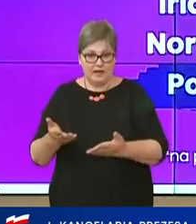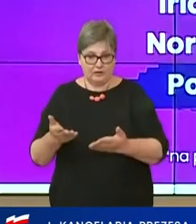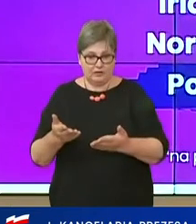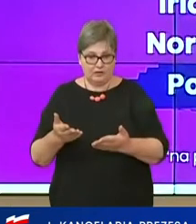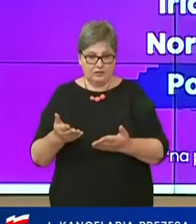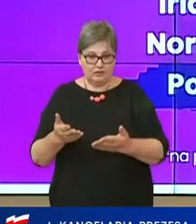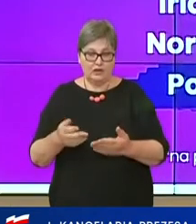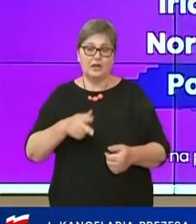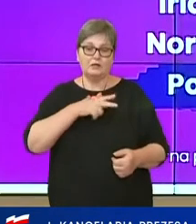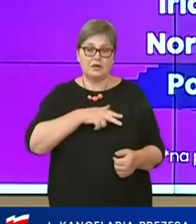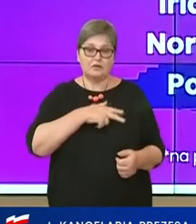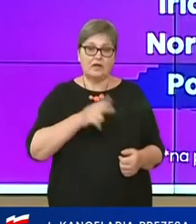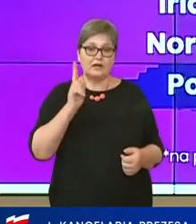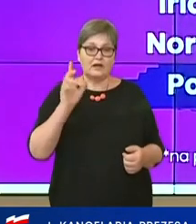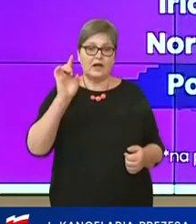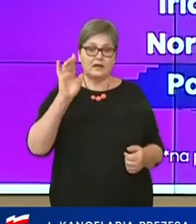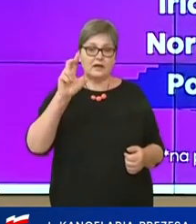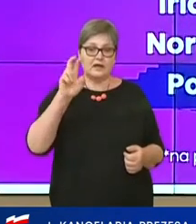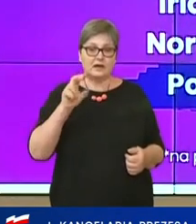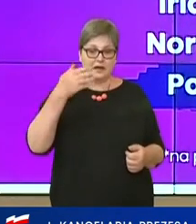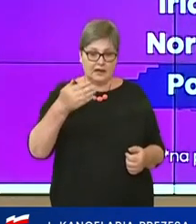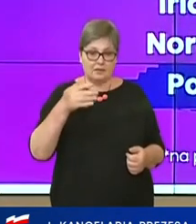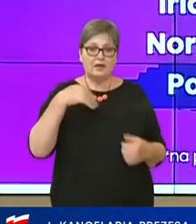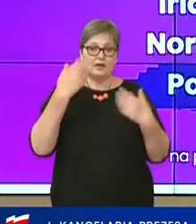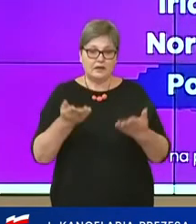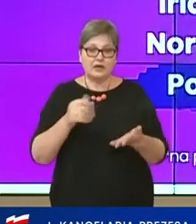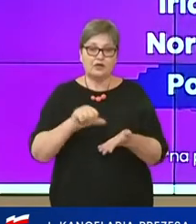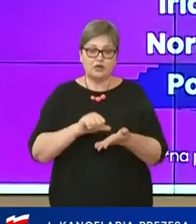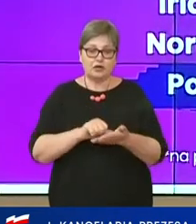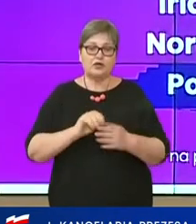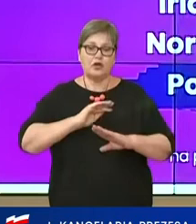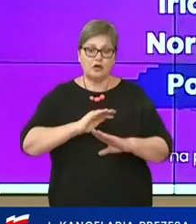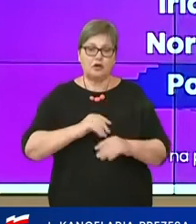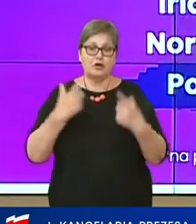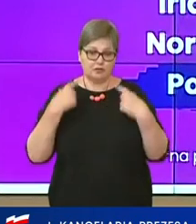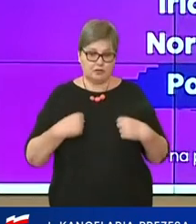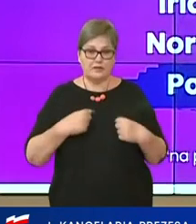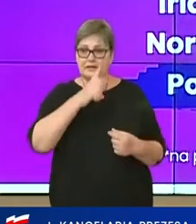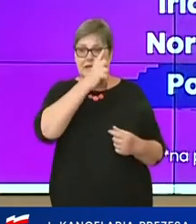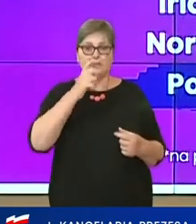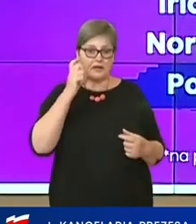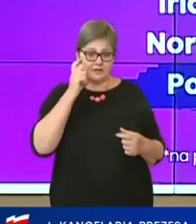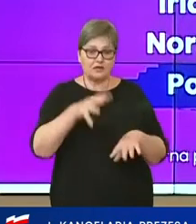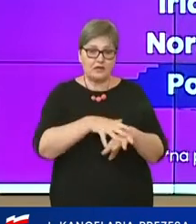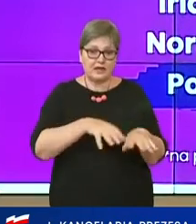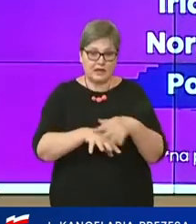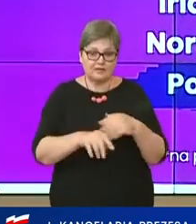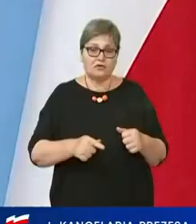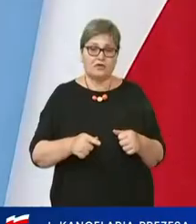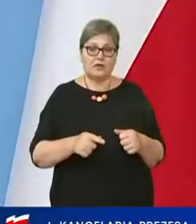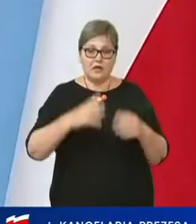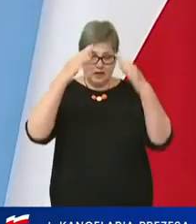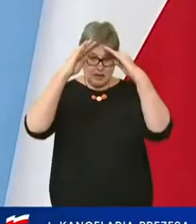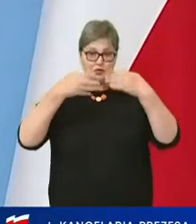także Fundację KGHM środki ochrony osobistej, a więc maseczki, rękawiczki, przyłbice,